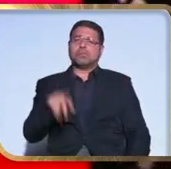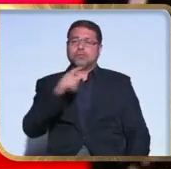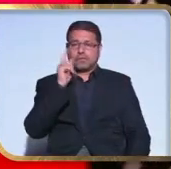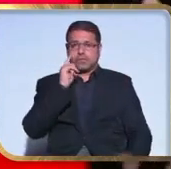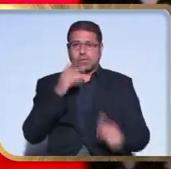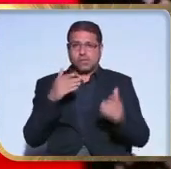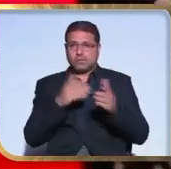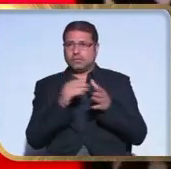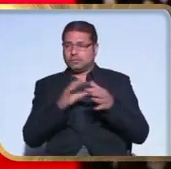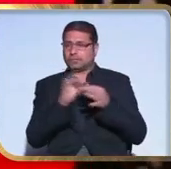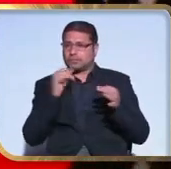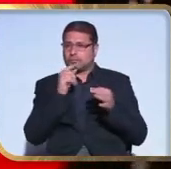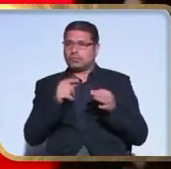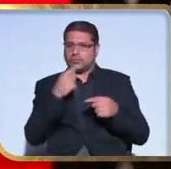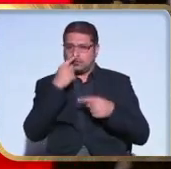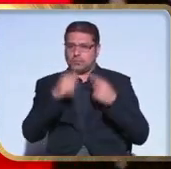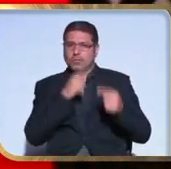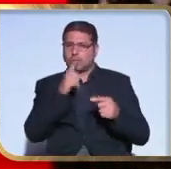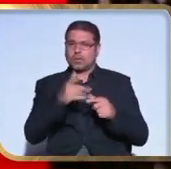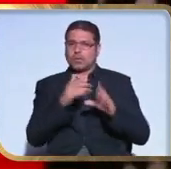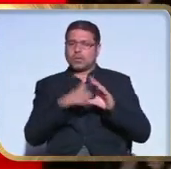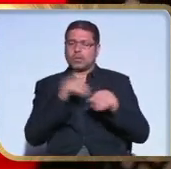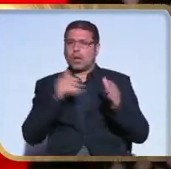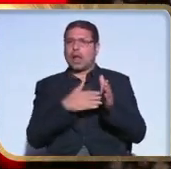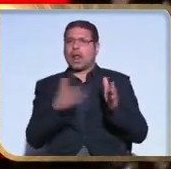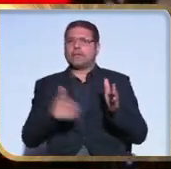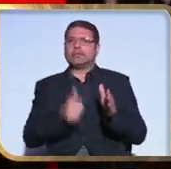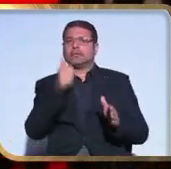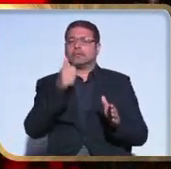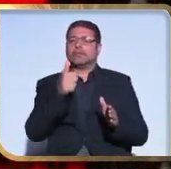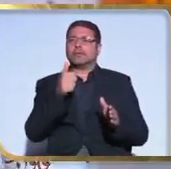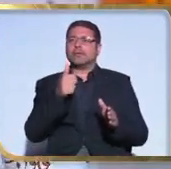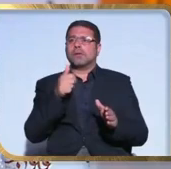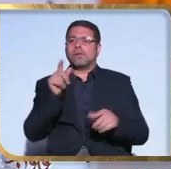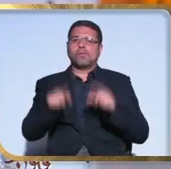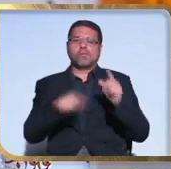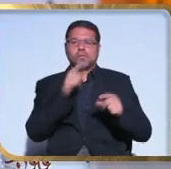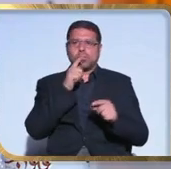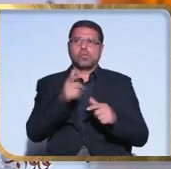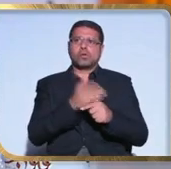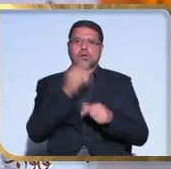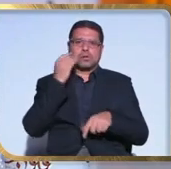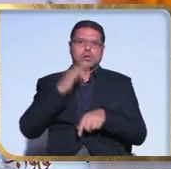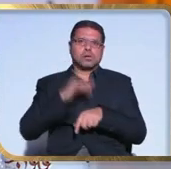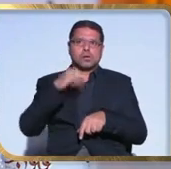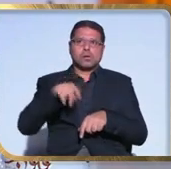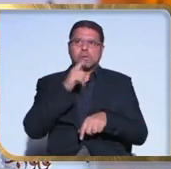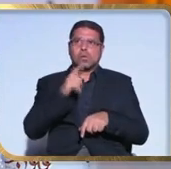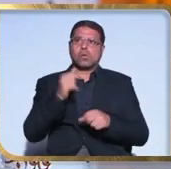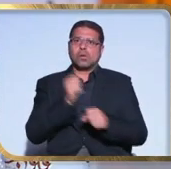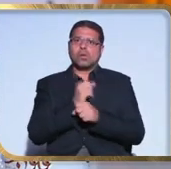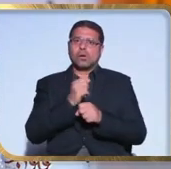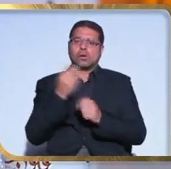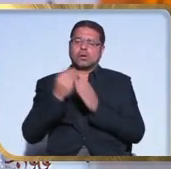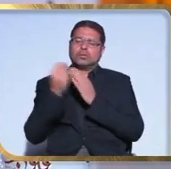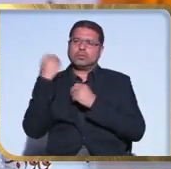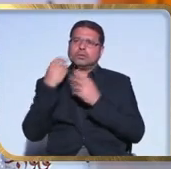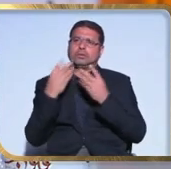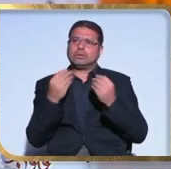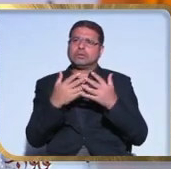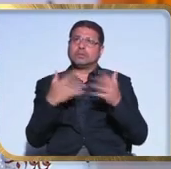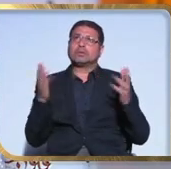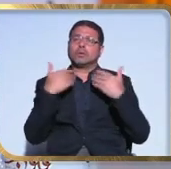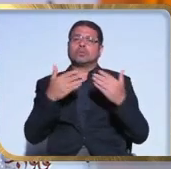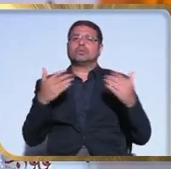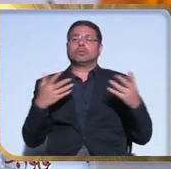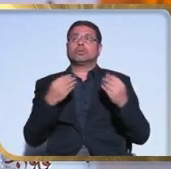نوصل لحنا دايما بنقول الخروج من الخلاف اولى يعني البعض الذي يقول بانه الانسان يقوم يؤدي الحسنات الكثيره ويتطوع